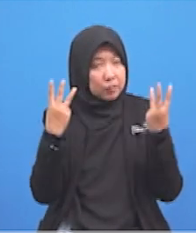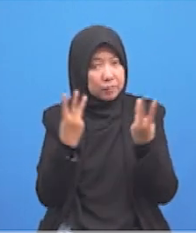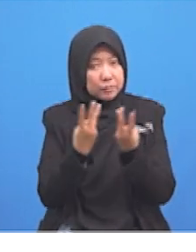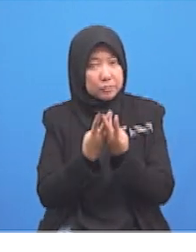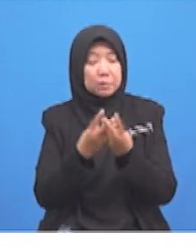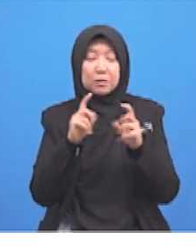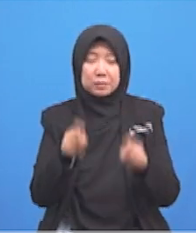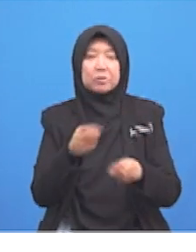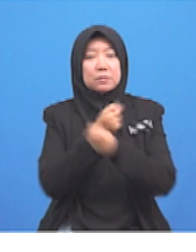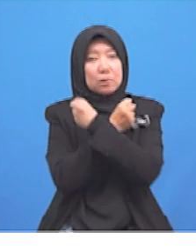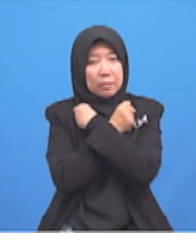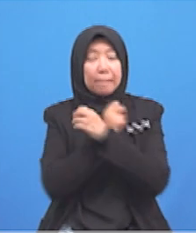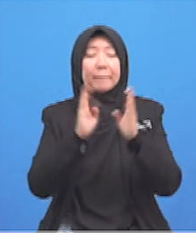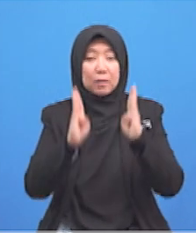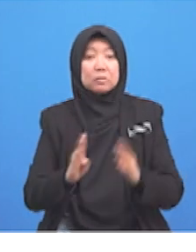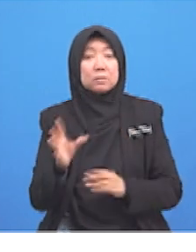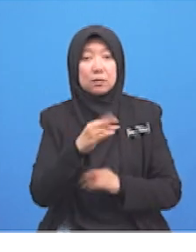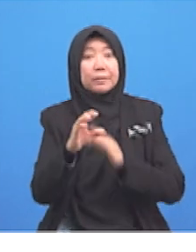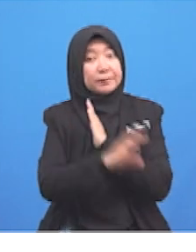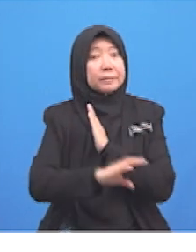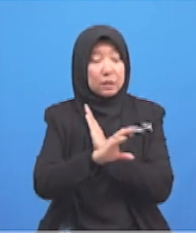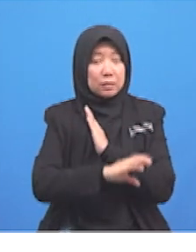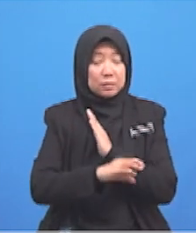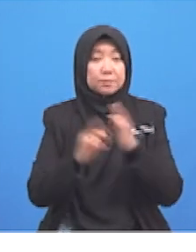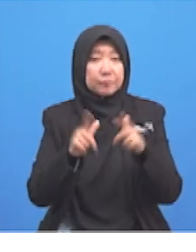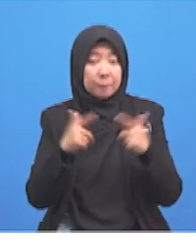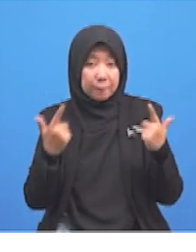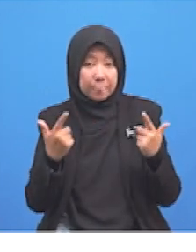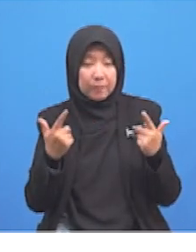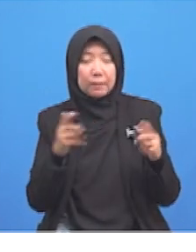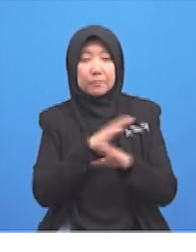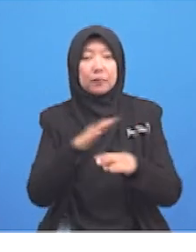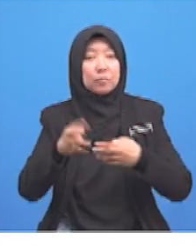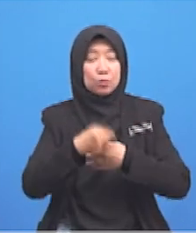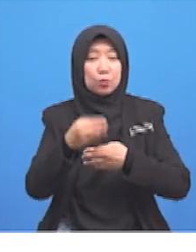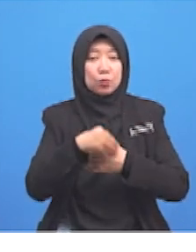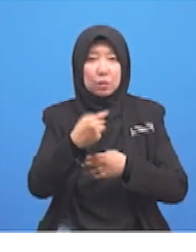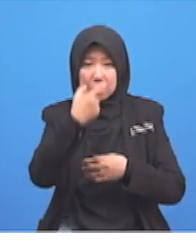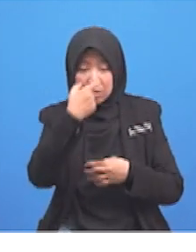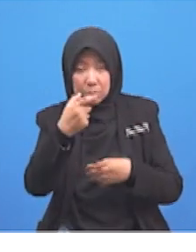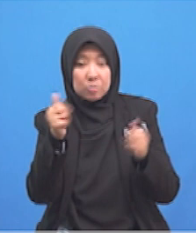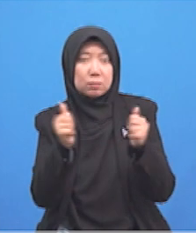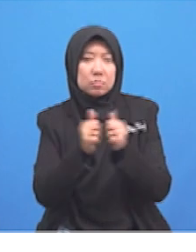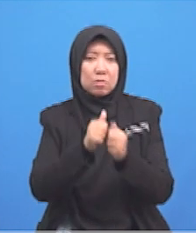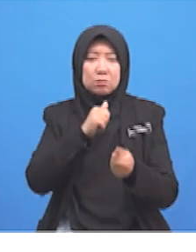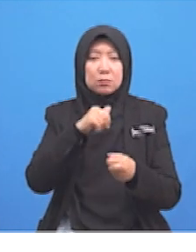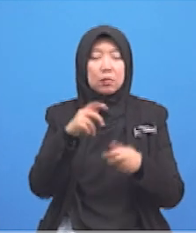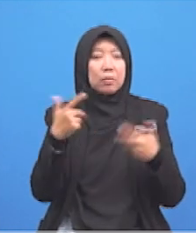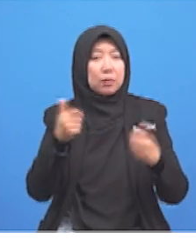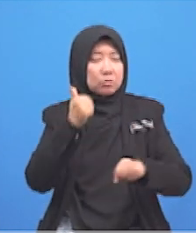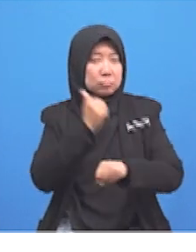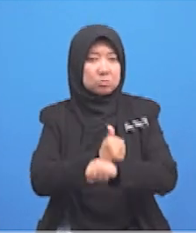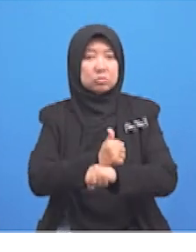harus sayangkan bangsa dan negaranya. Selain itu, tidak mudah terpedaya dengan anasir luar yang